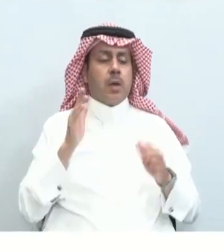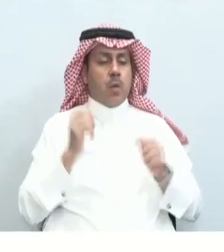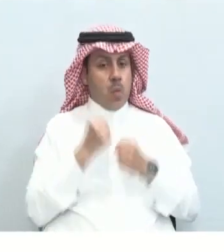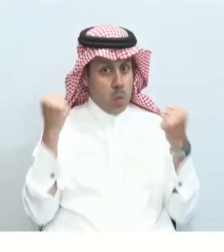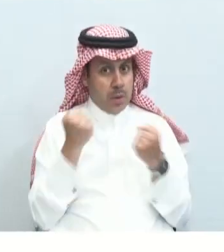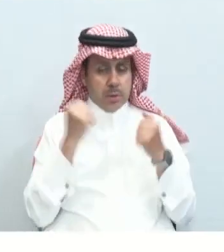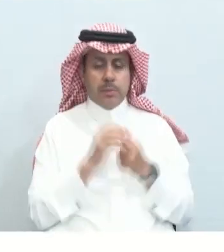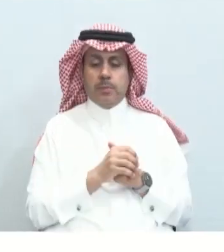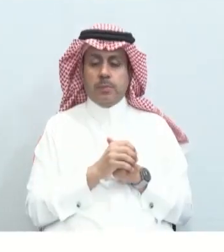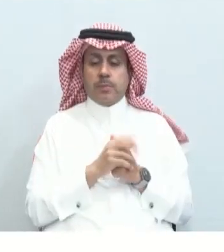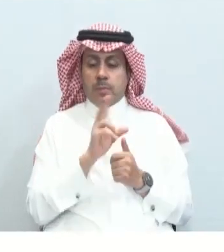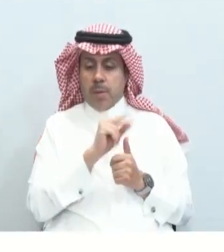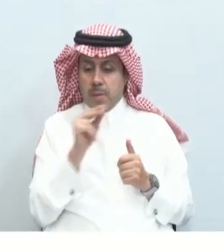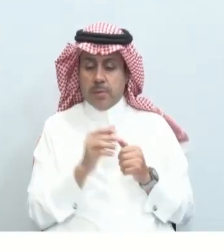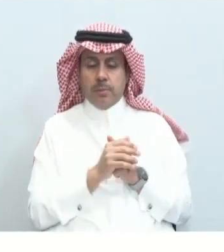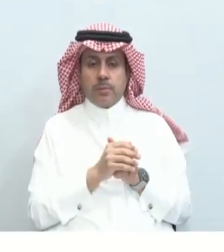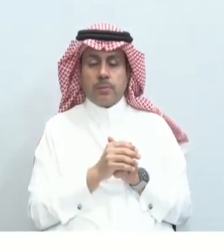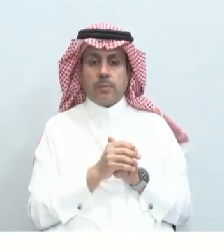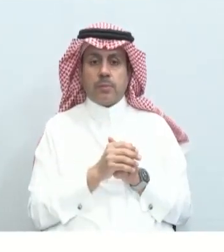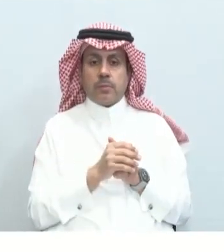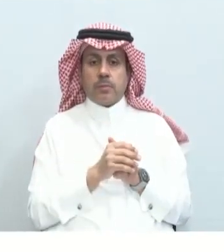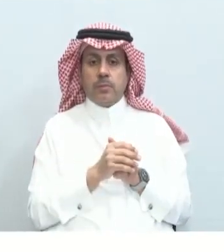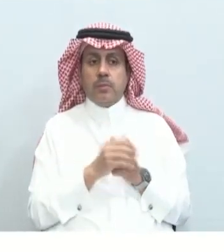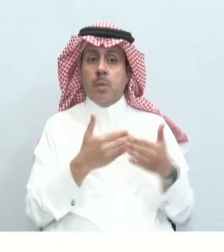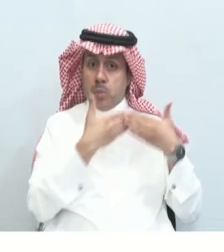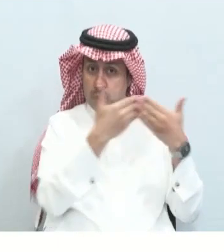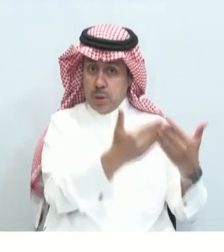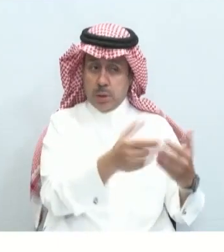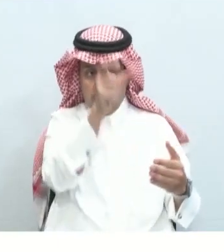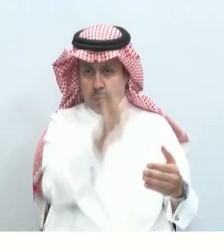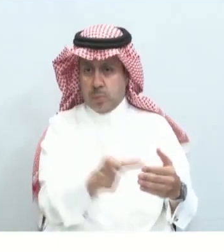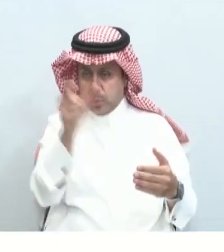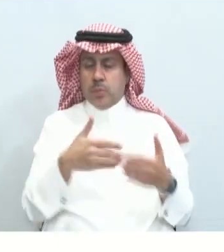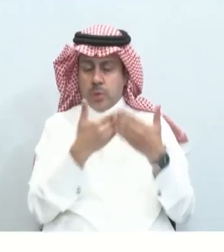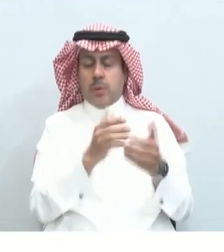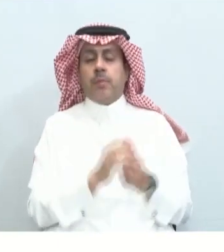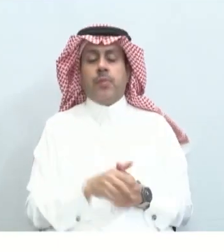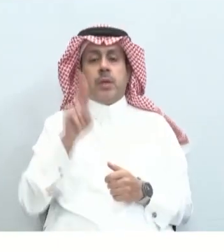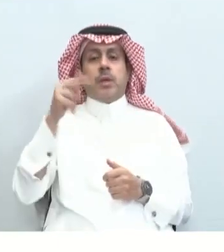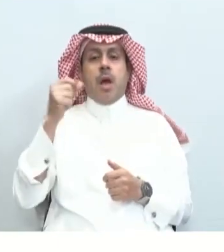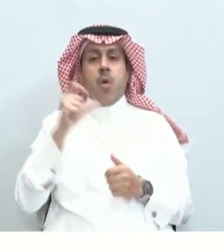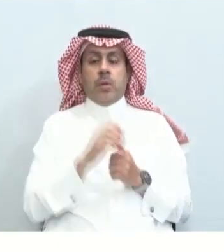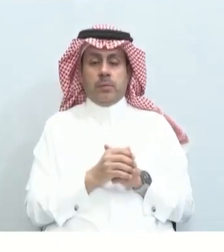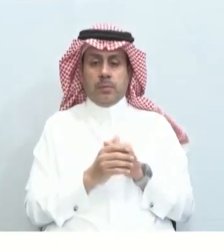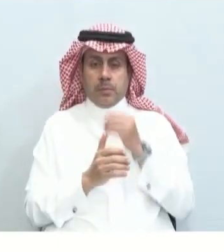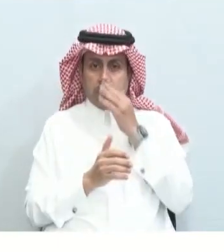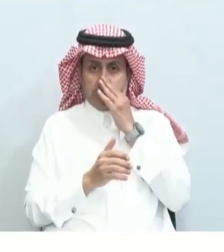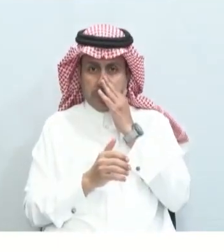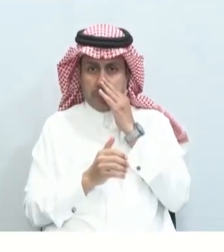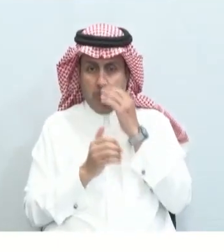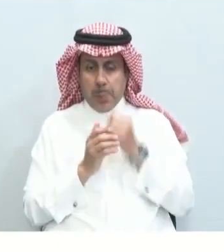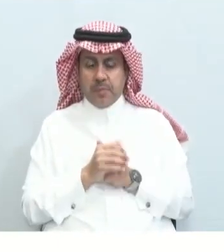والحرص يعني ومثلنا بذلك من امثله ذلك المساعده والتعاون بين المجتمع بين افراد المجتمع